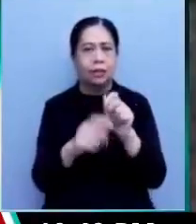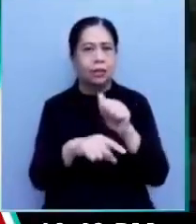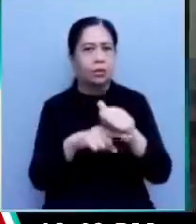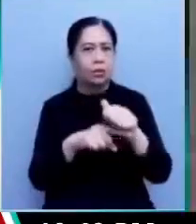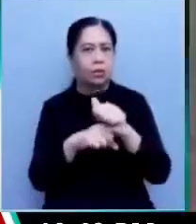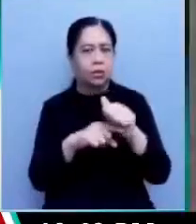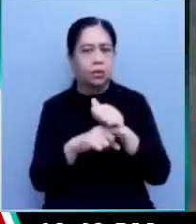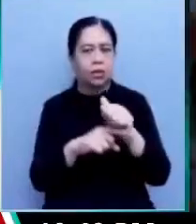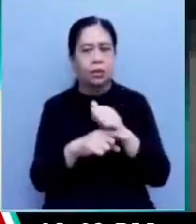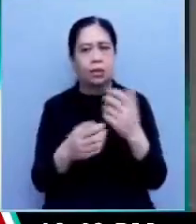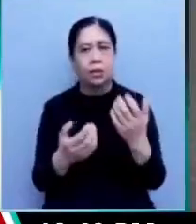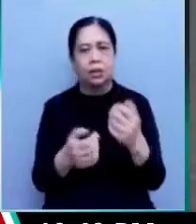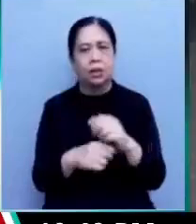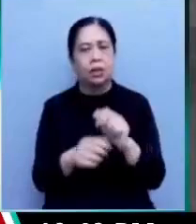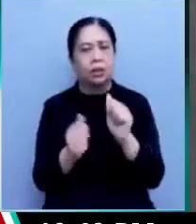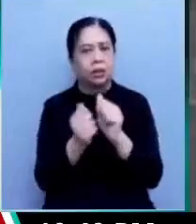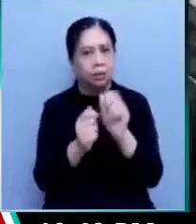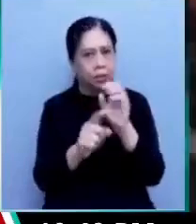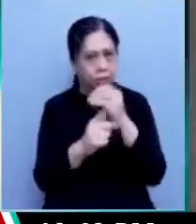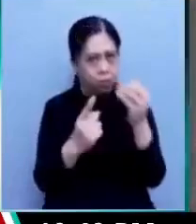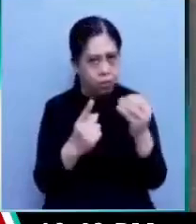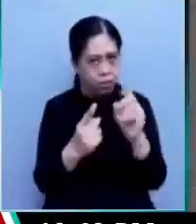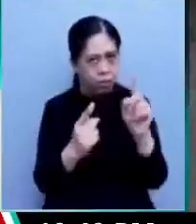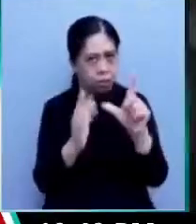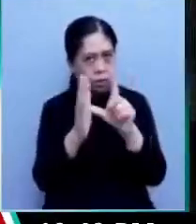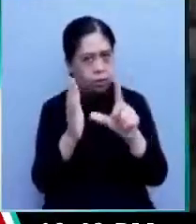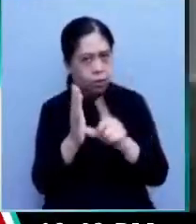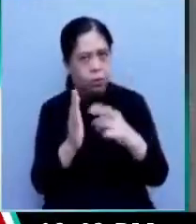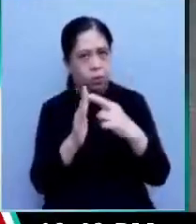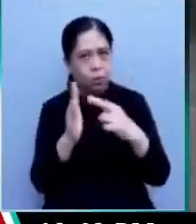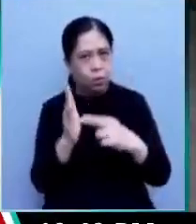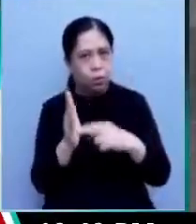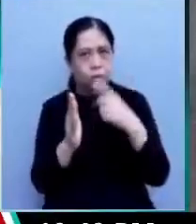rito ang orientation sa mga batas trapiko at mga batas kaugnay sa